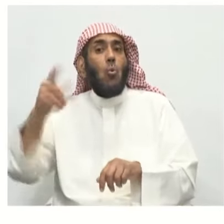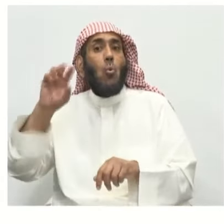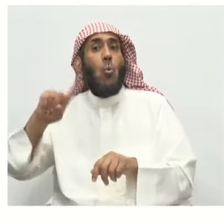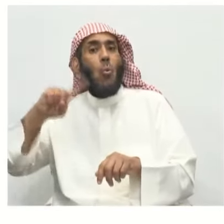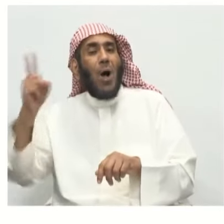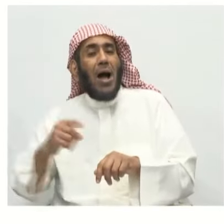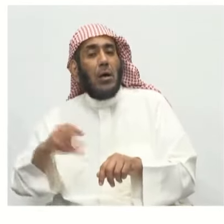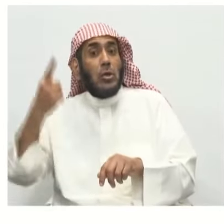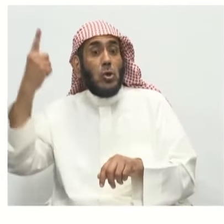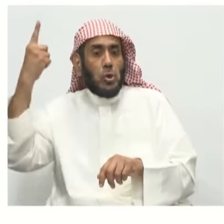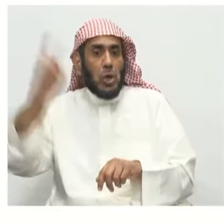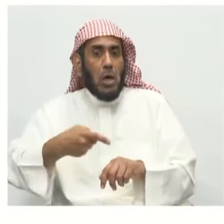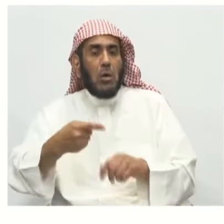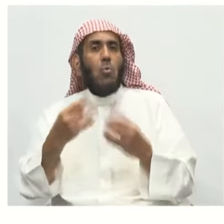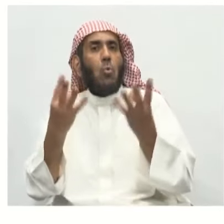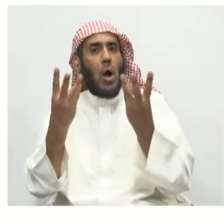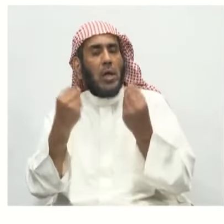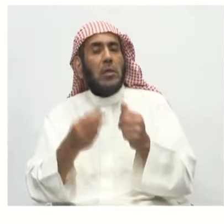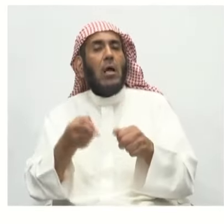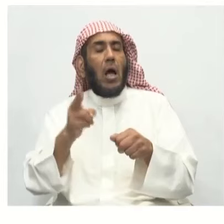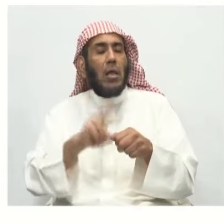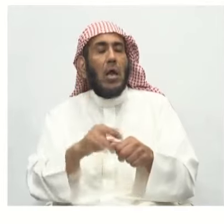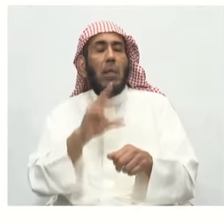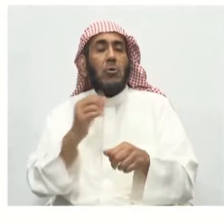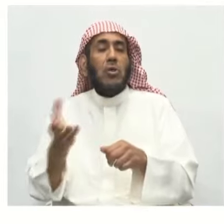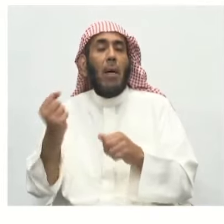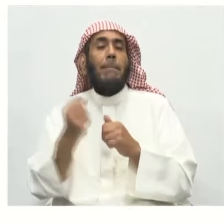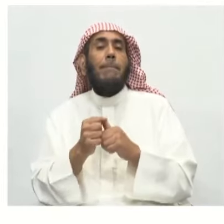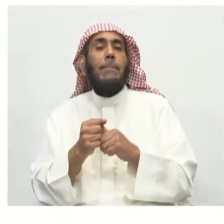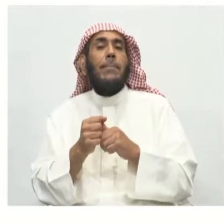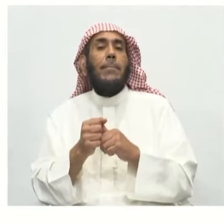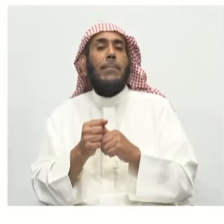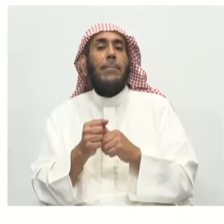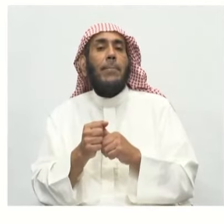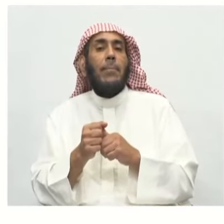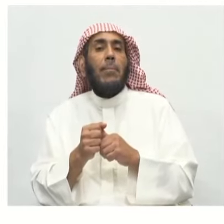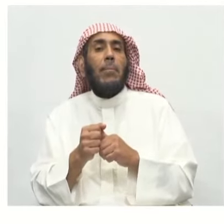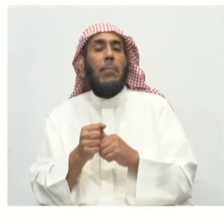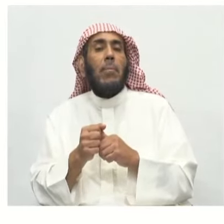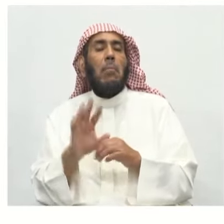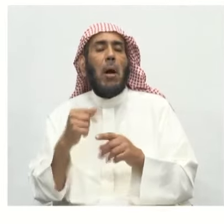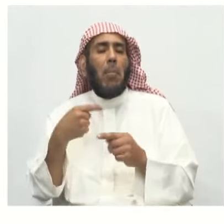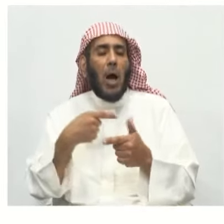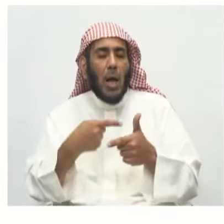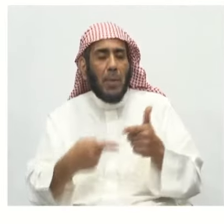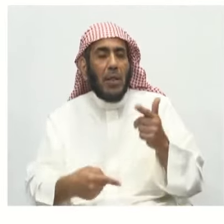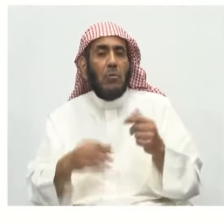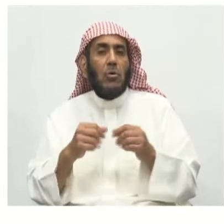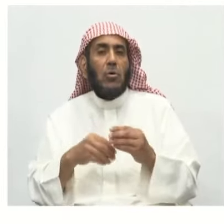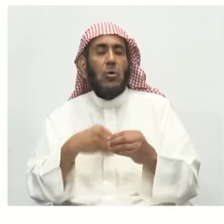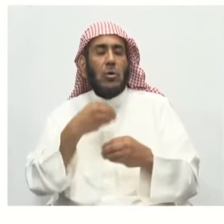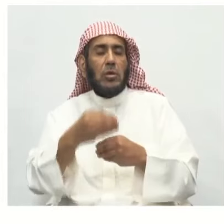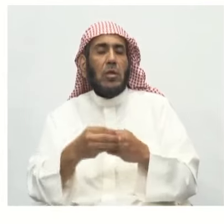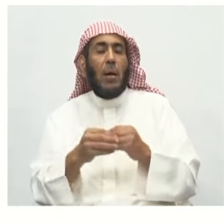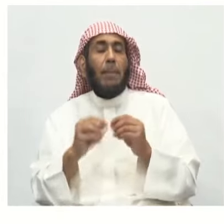والسحر وعدد ايضا النبي صلى الله عليه وسلم ما بقي من هذه الموبقات و